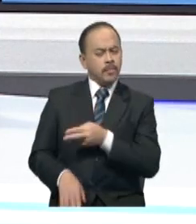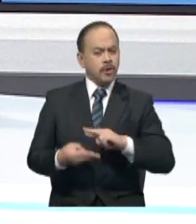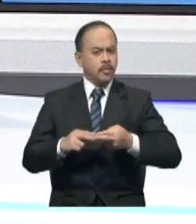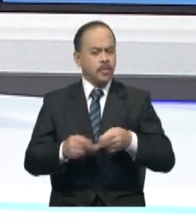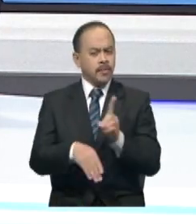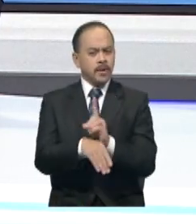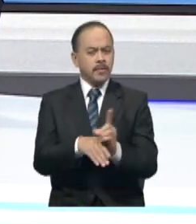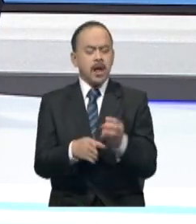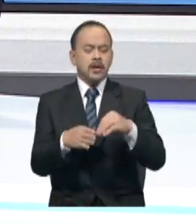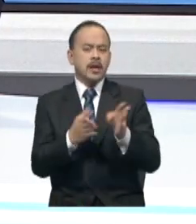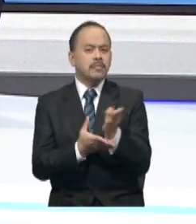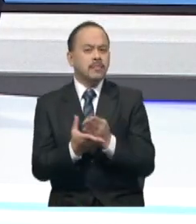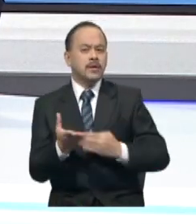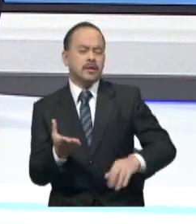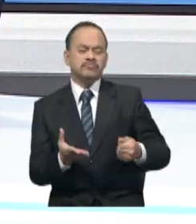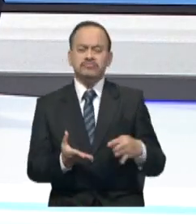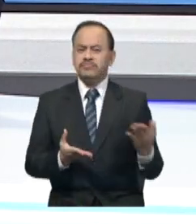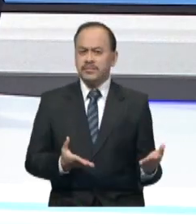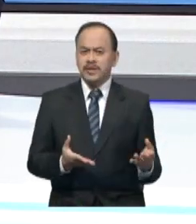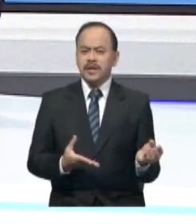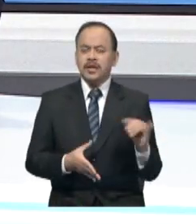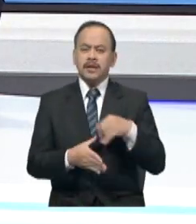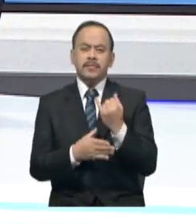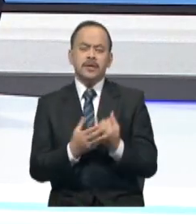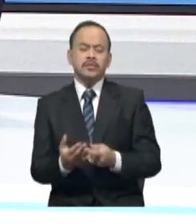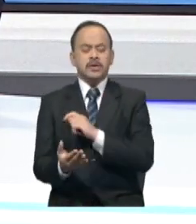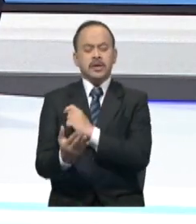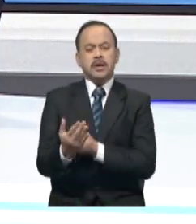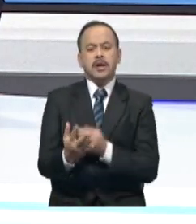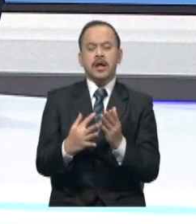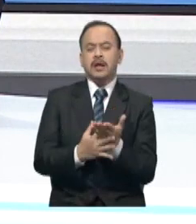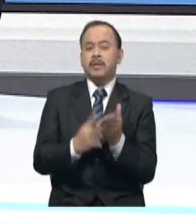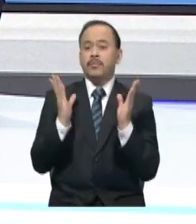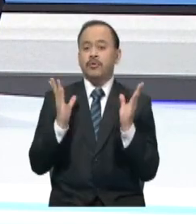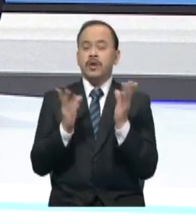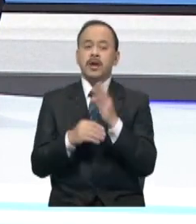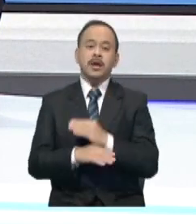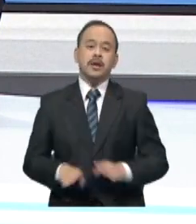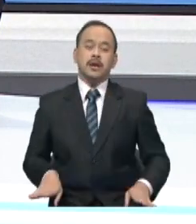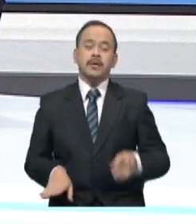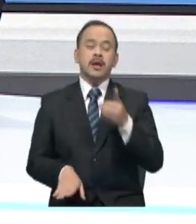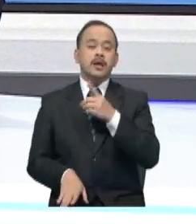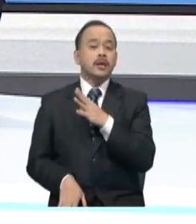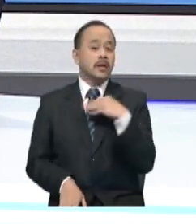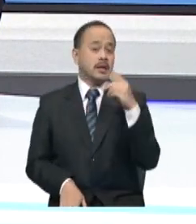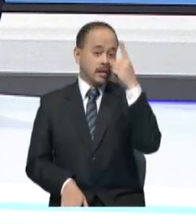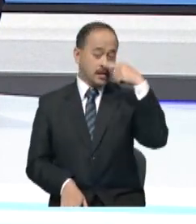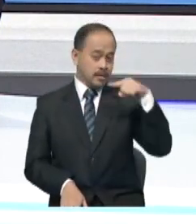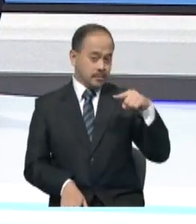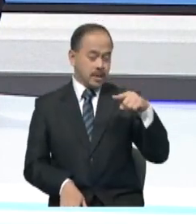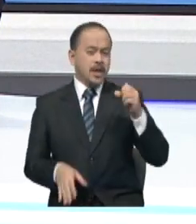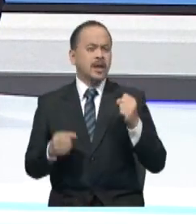hubungan perdagangan dalam bidang-bidang lain termasuk tenaga antara Negara Brunei Darussalam dan Kerajaan Thailand akan